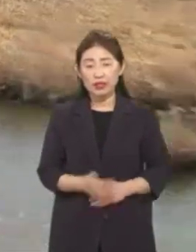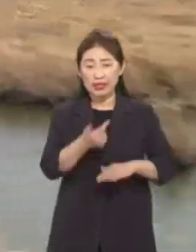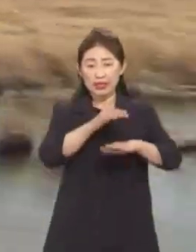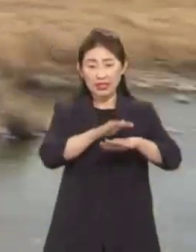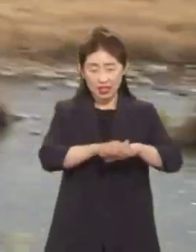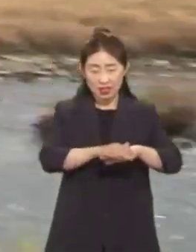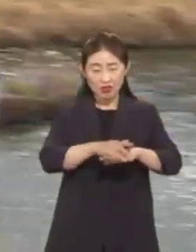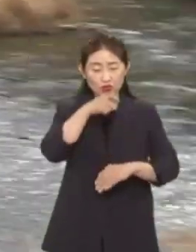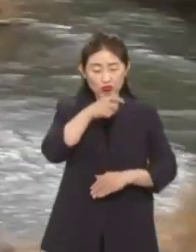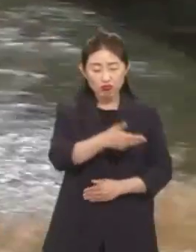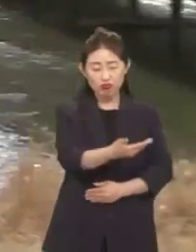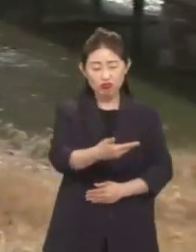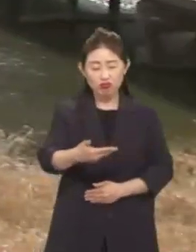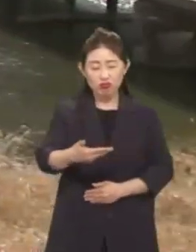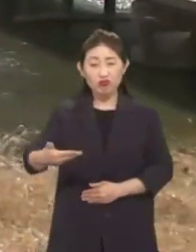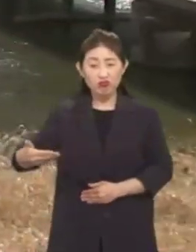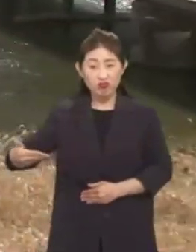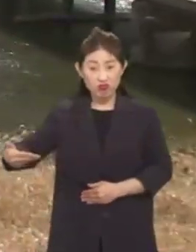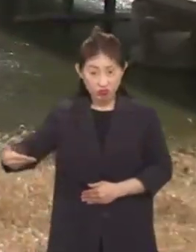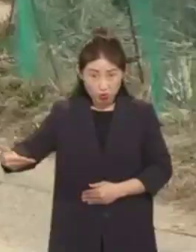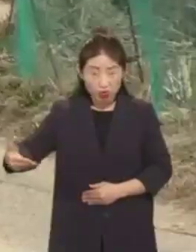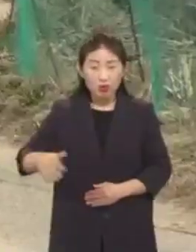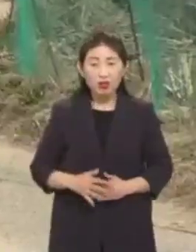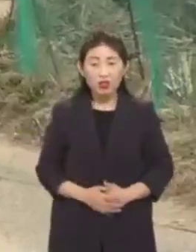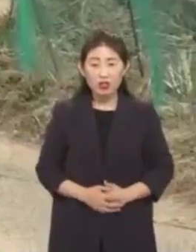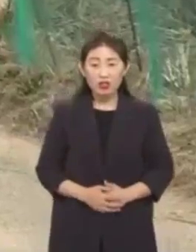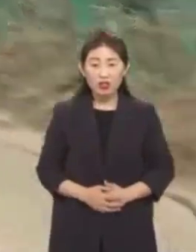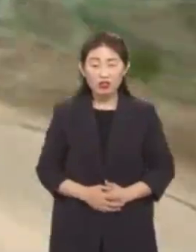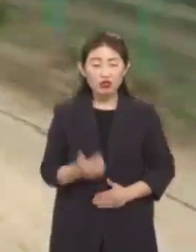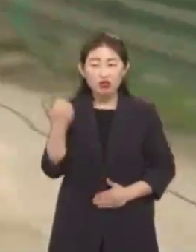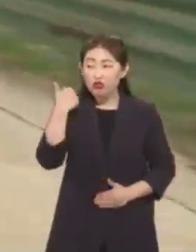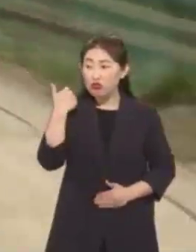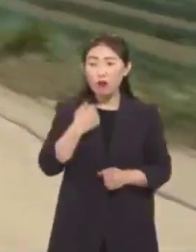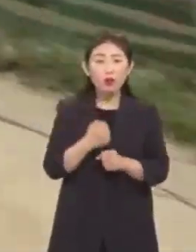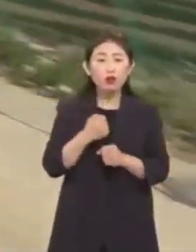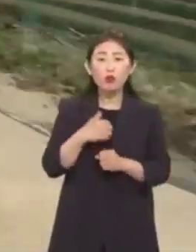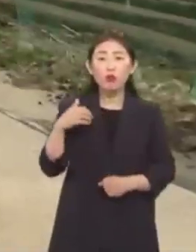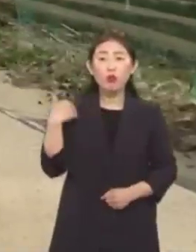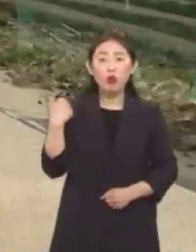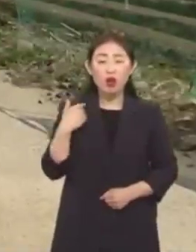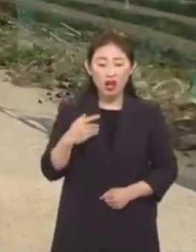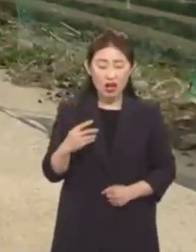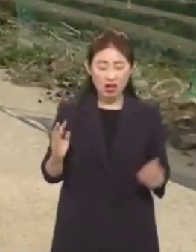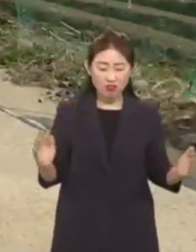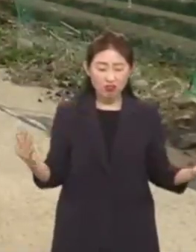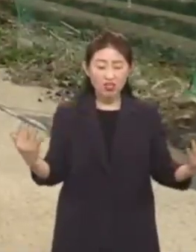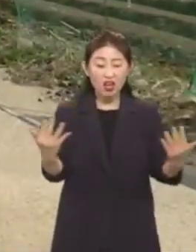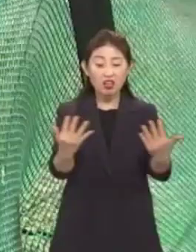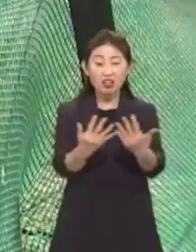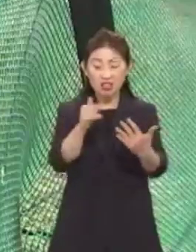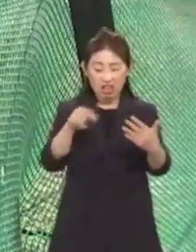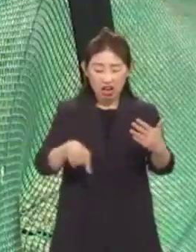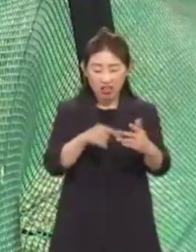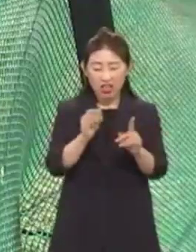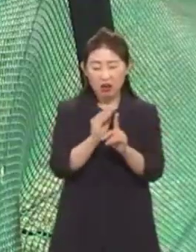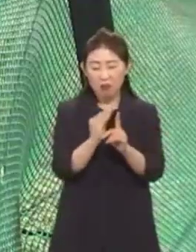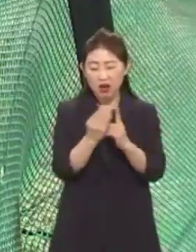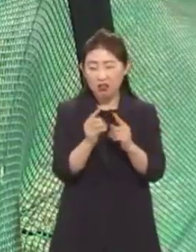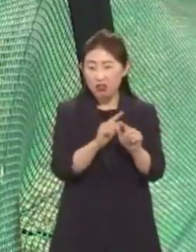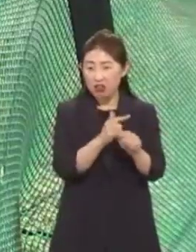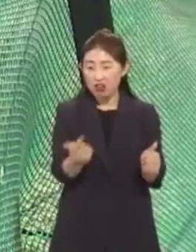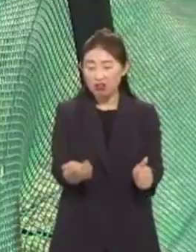대전의 허파라고 불리는 갑천의 상류지역. 곳곳에 누군가 만들어 놓은 듯한 울타리가 쳐져 있고 안에는 마늘과